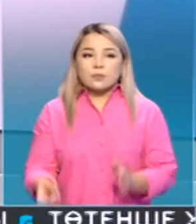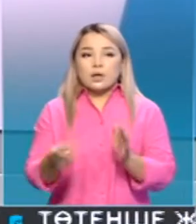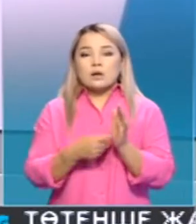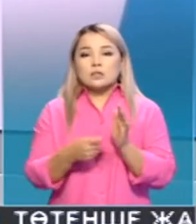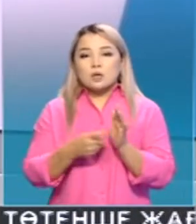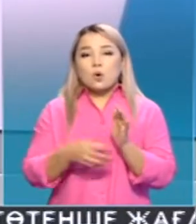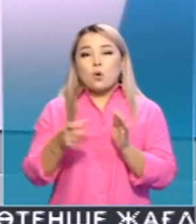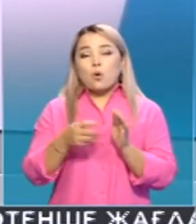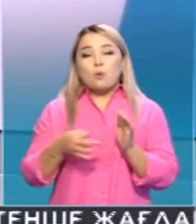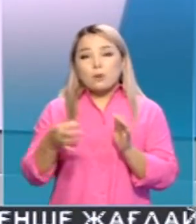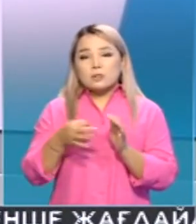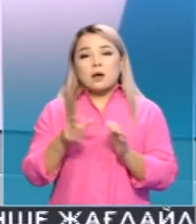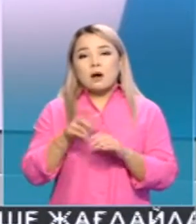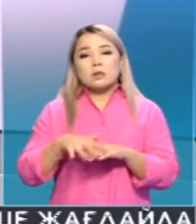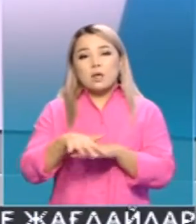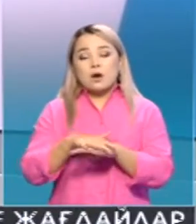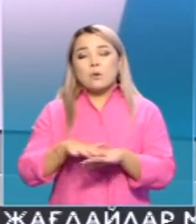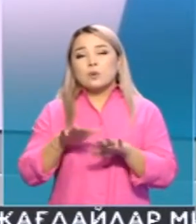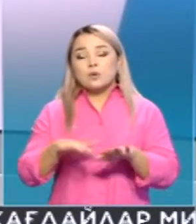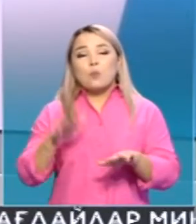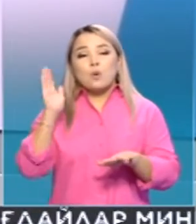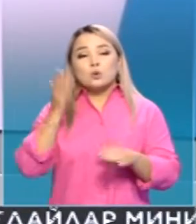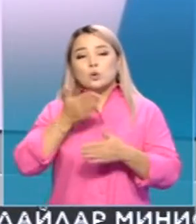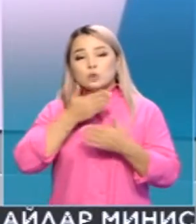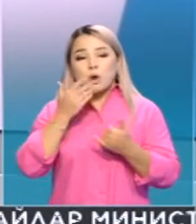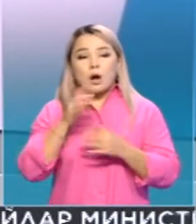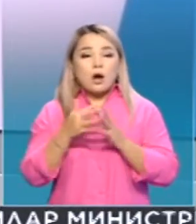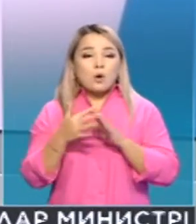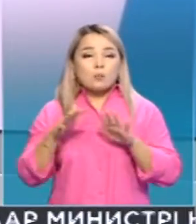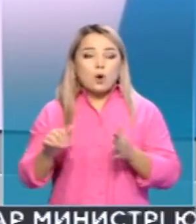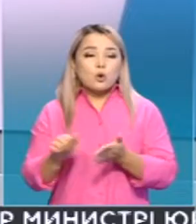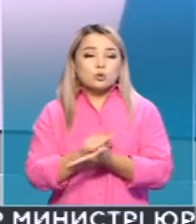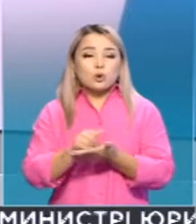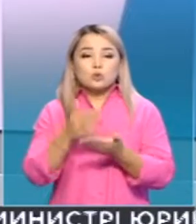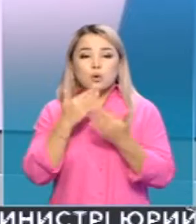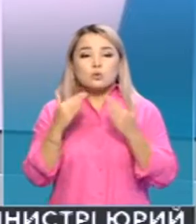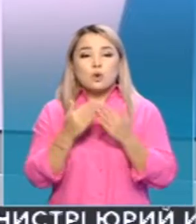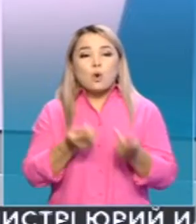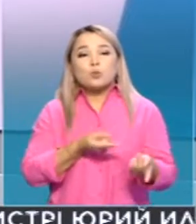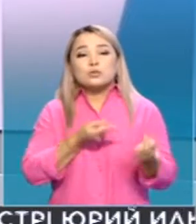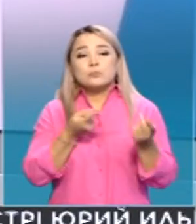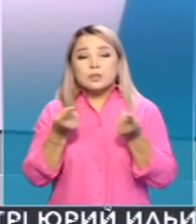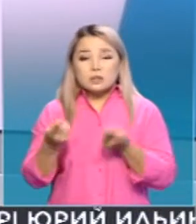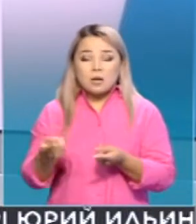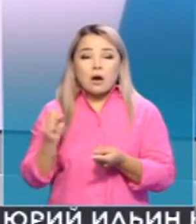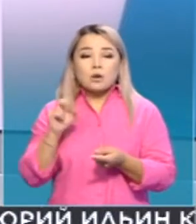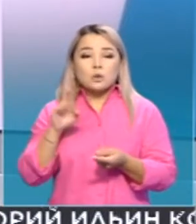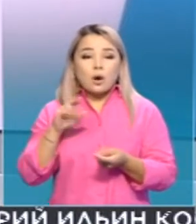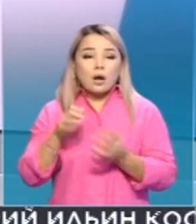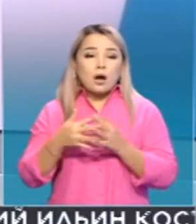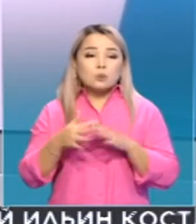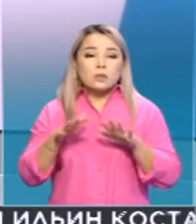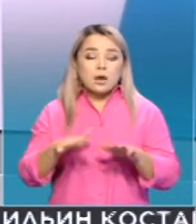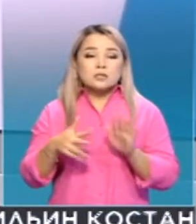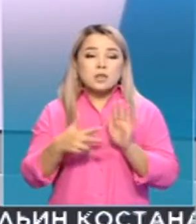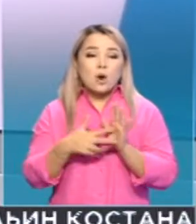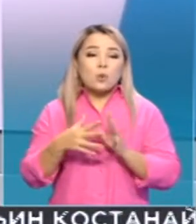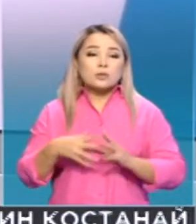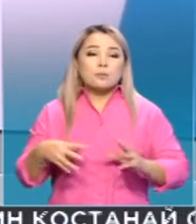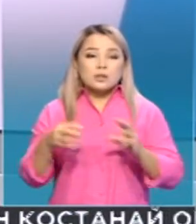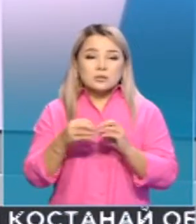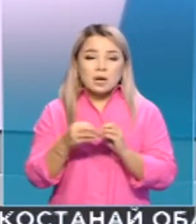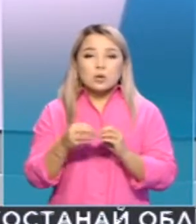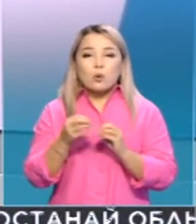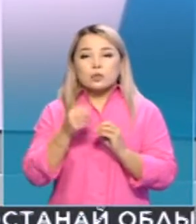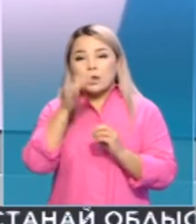Қарағанды облысы халқының назы болашағы жоқ ауылдан құжаты жоқ үйге көшіп келгені. Ақтоғай ауылындағы 8 отбасы